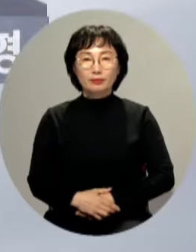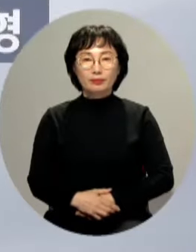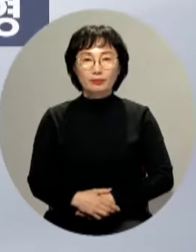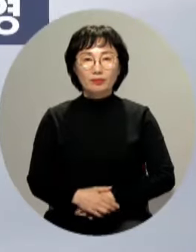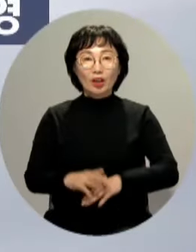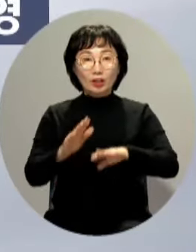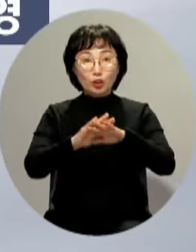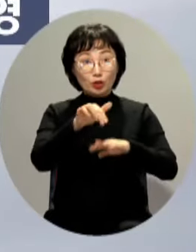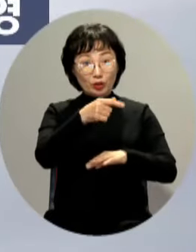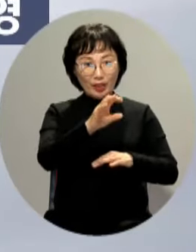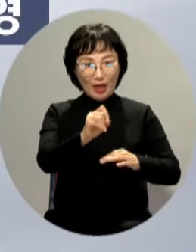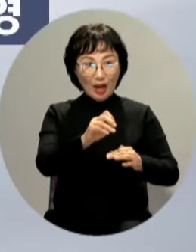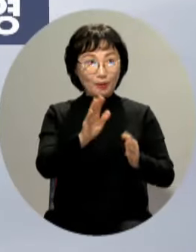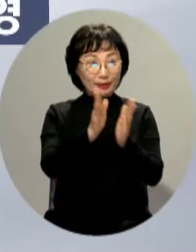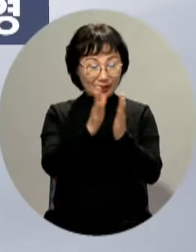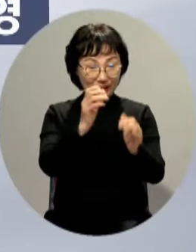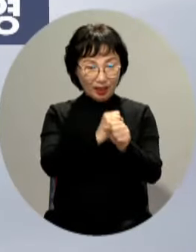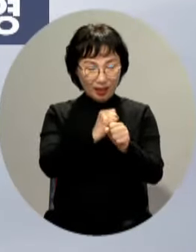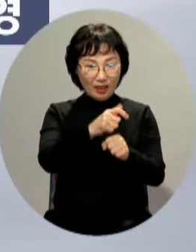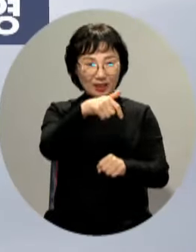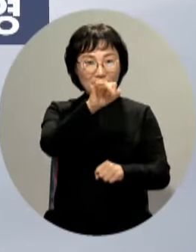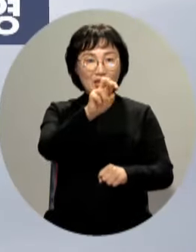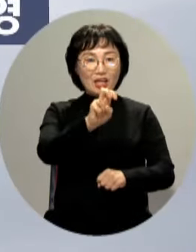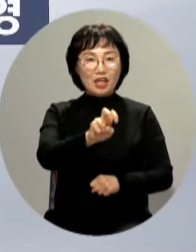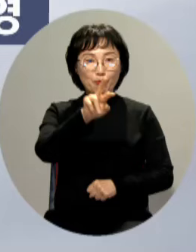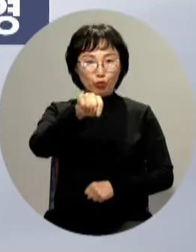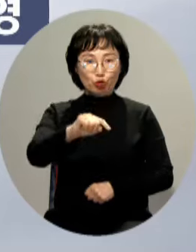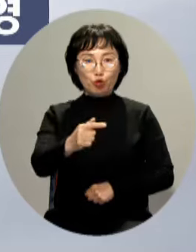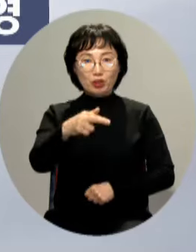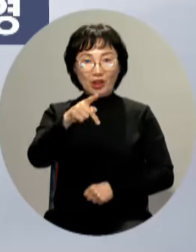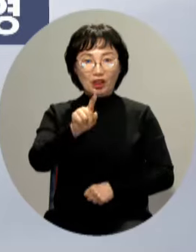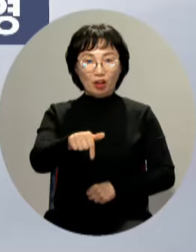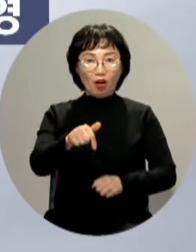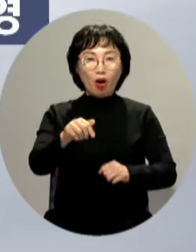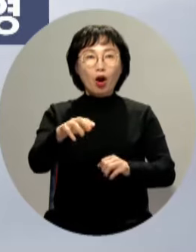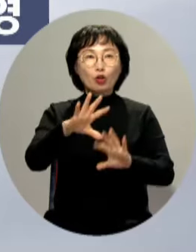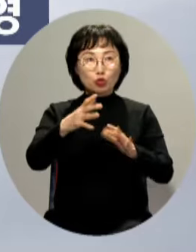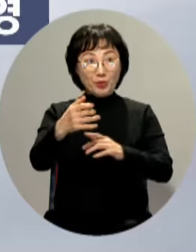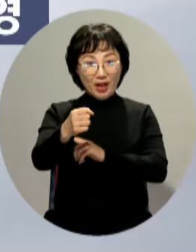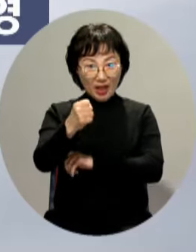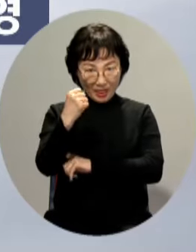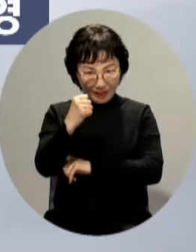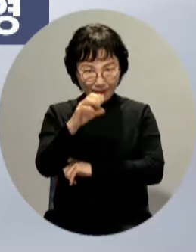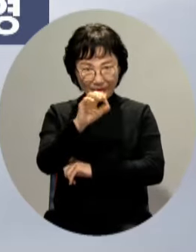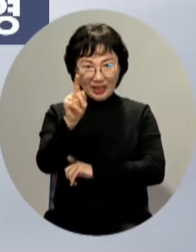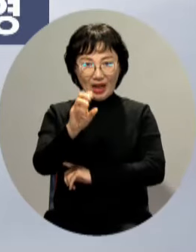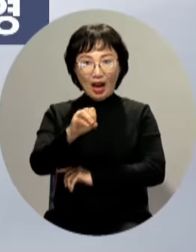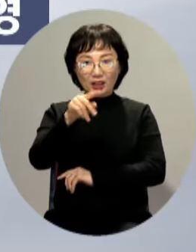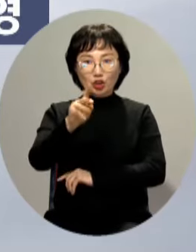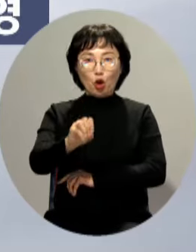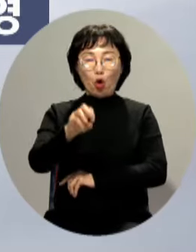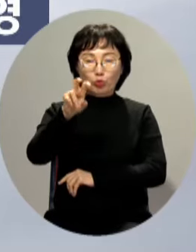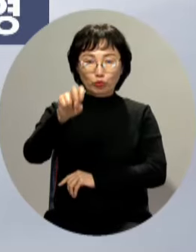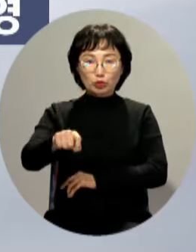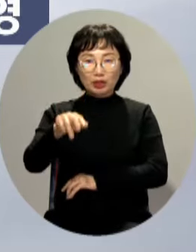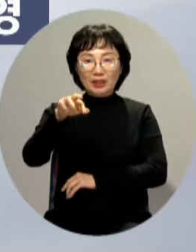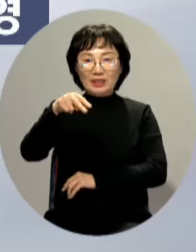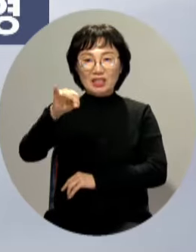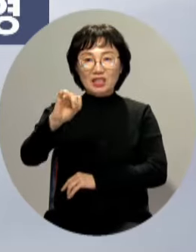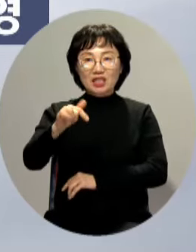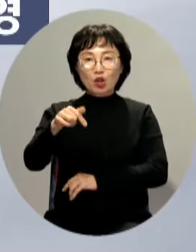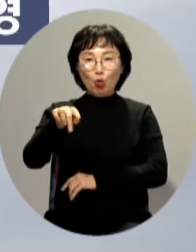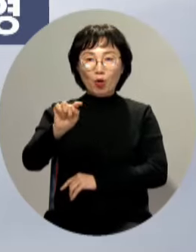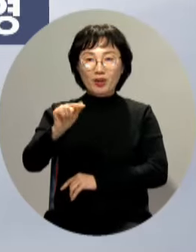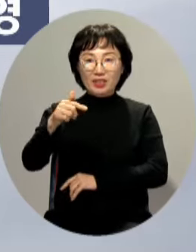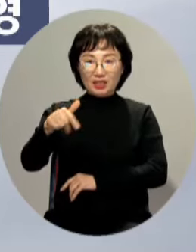종합했을 출사표를 던진 후보는 민주당 김윤덕 국민의 힘 양정무 새로운 미래 신원식 무소속 방수영